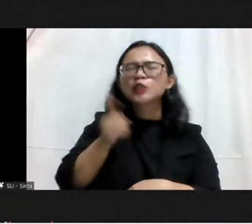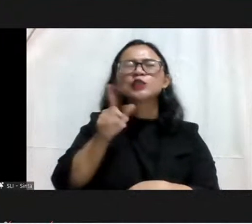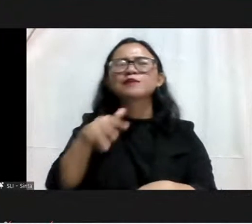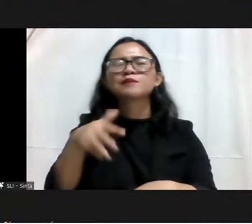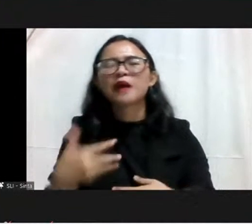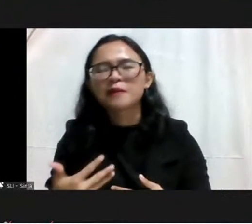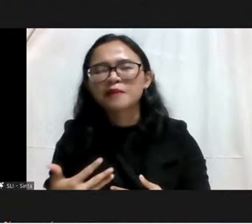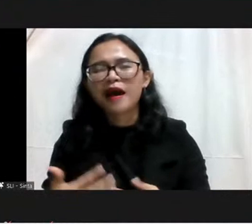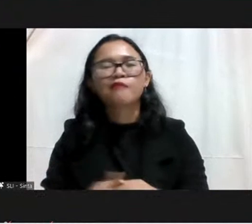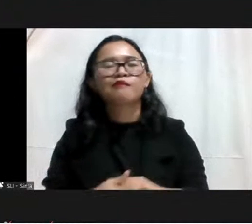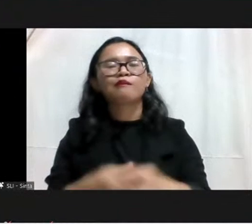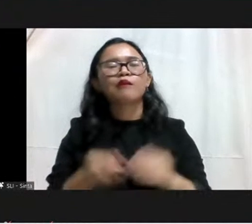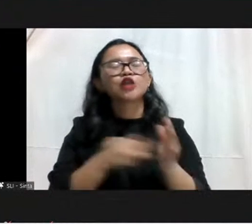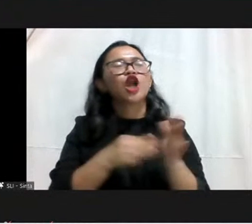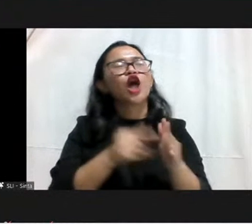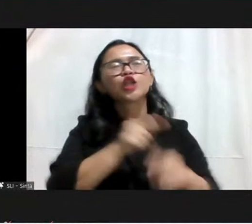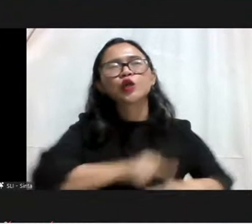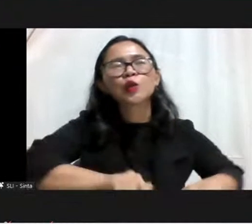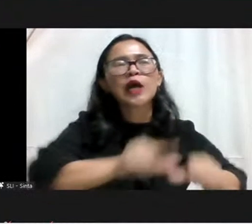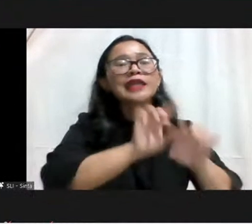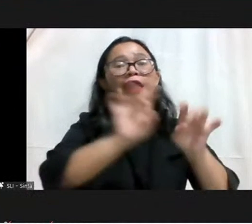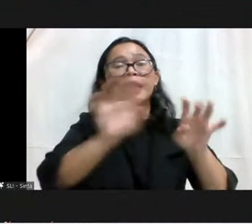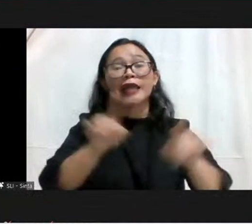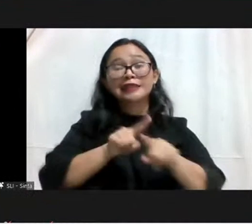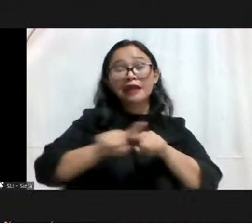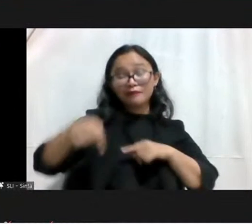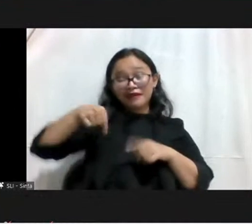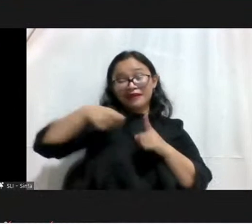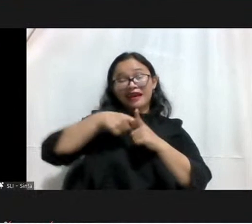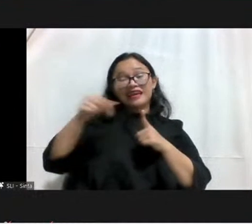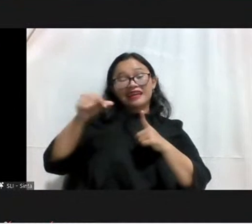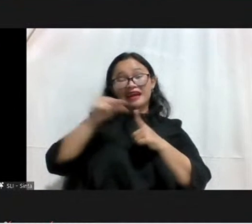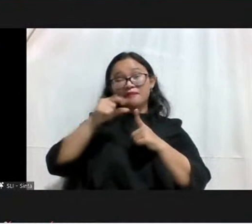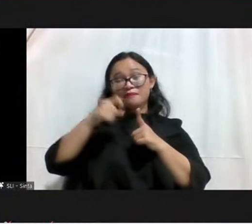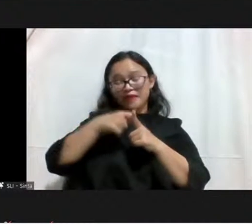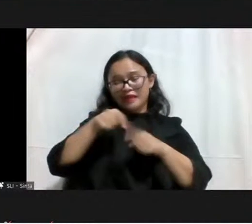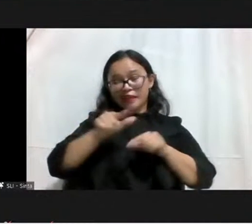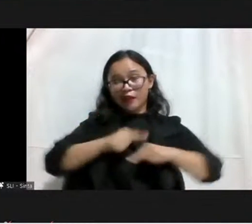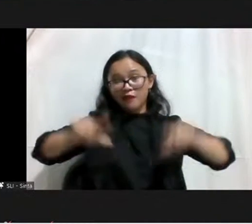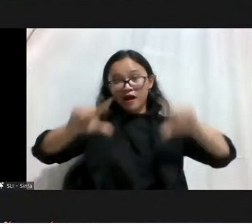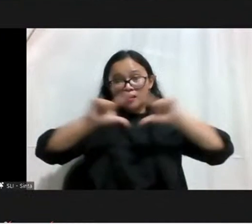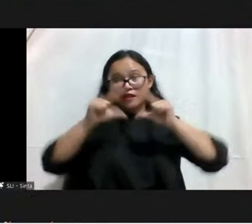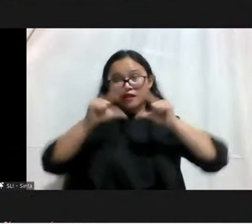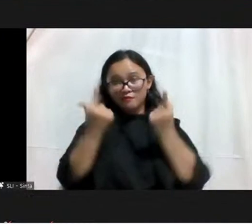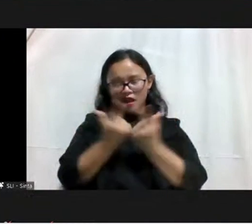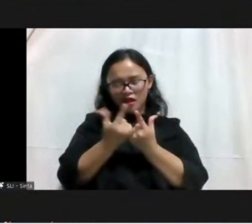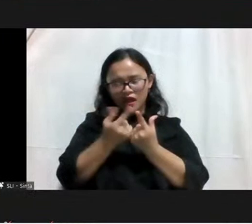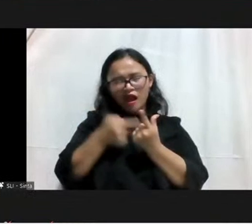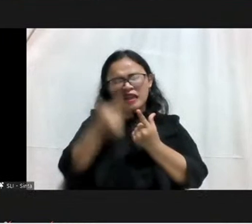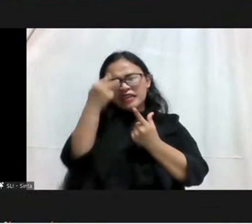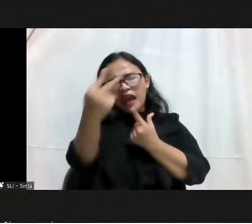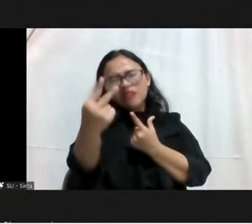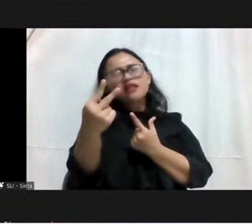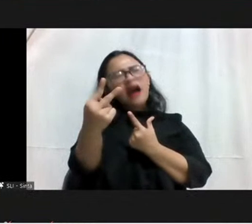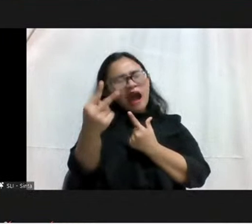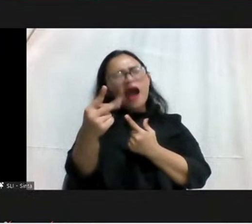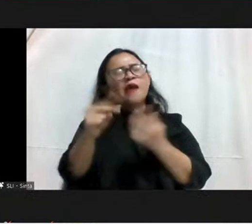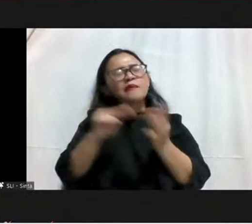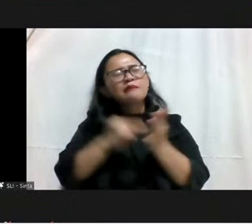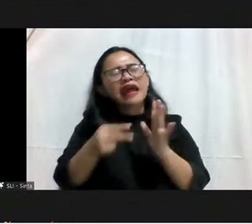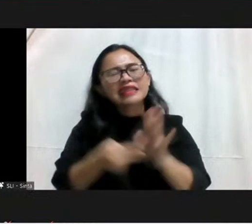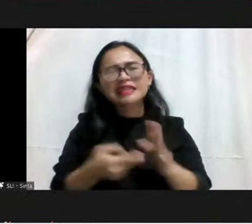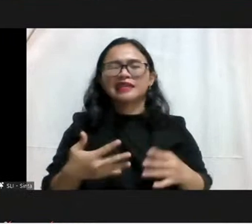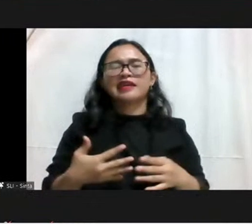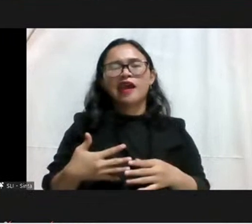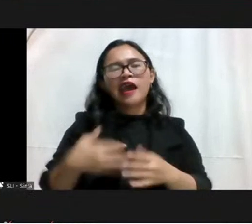isu lingkungan dan seterusnya tetapi bagi kami di krkp Tentu saja Ini eh eh menggeser paradigma pengelolaan pertanian yang